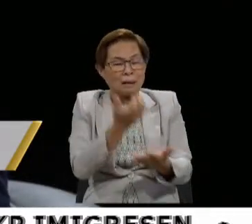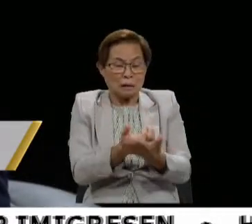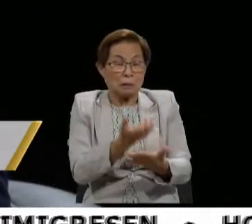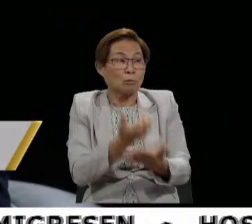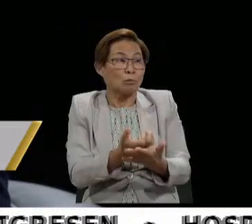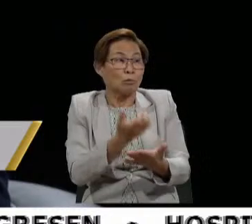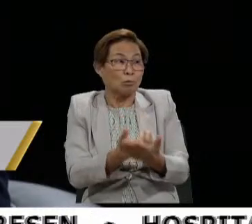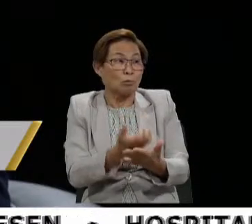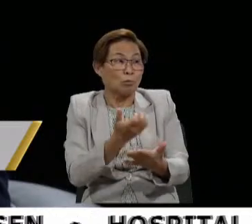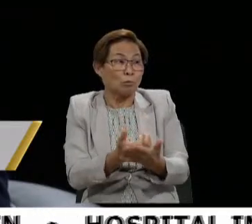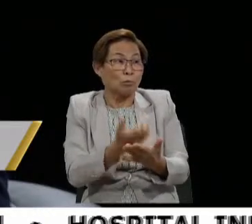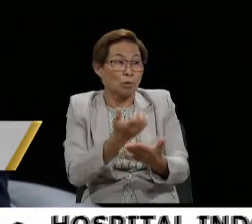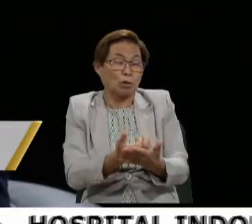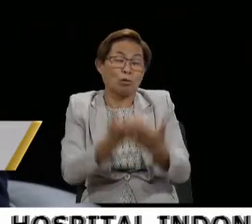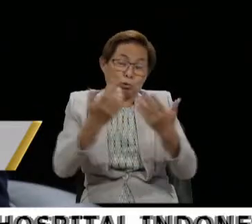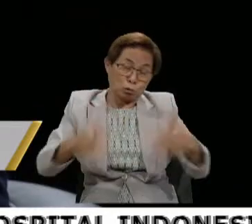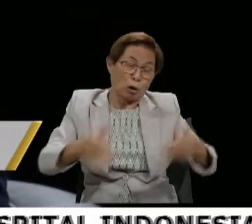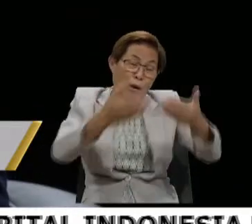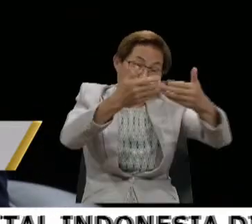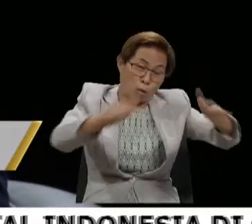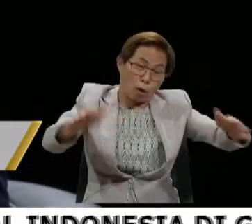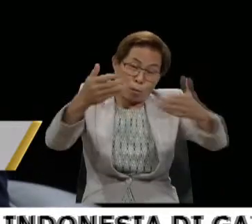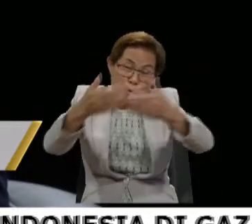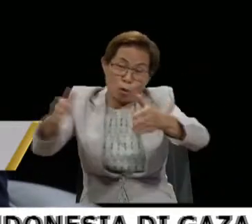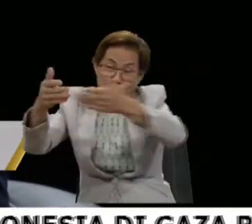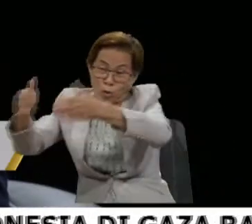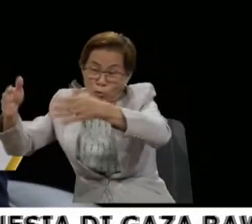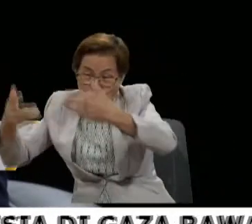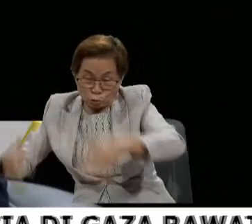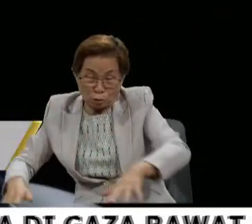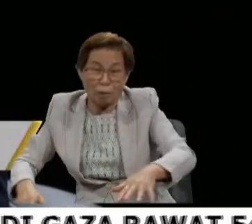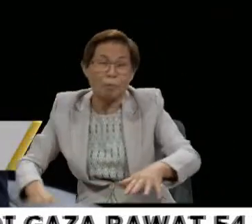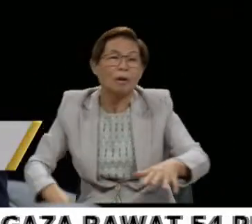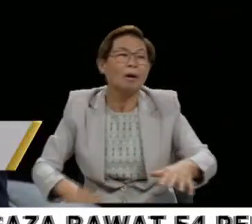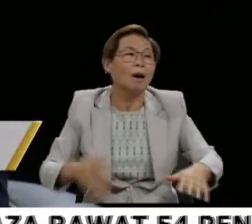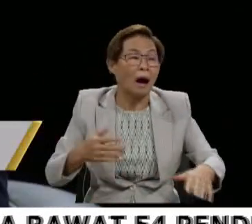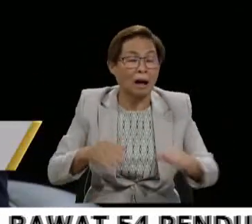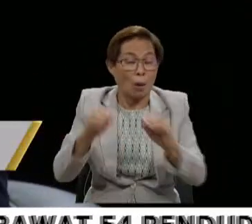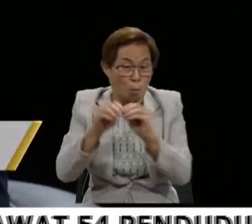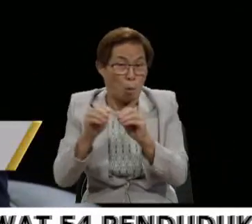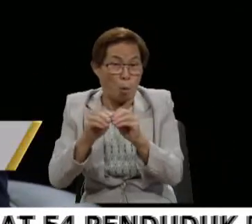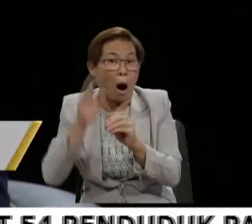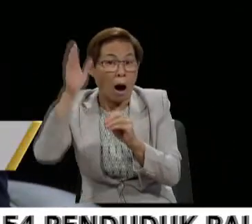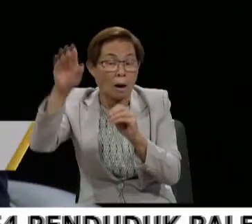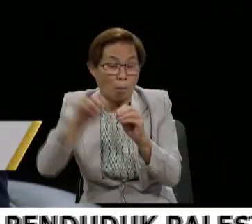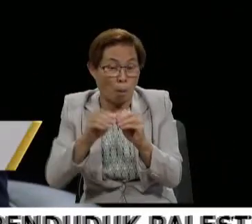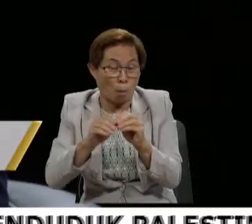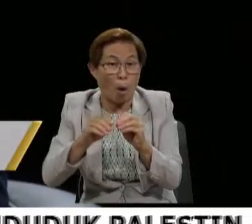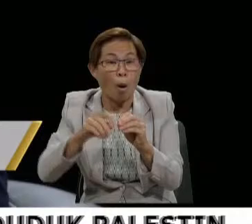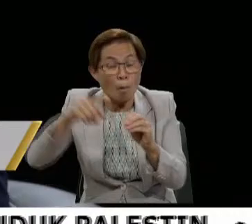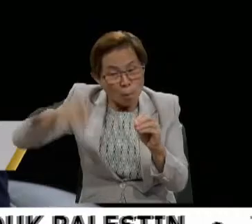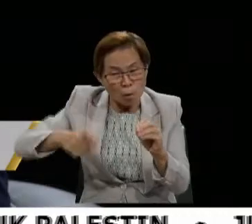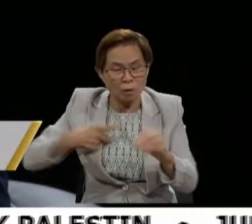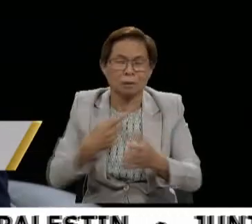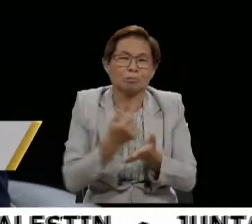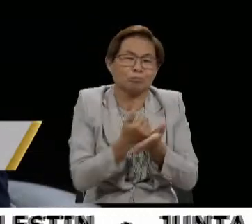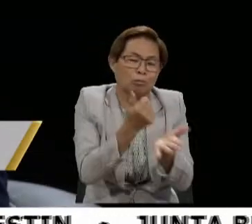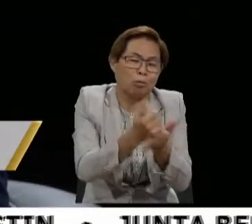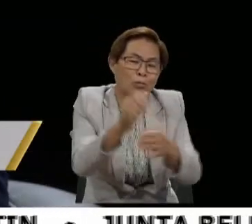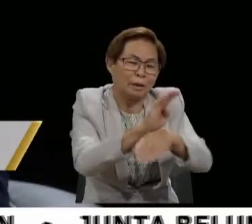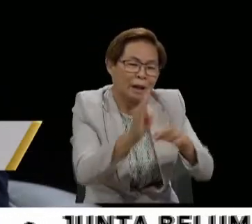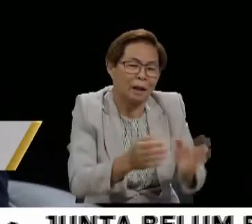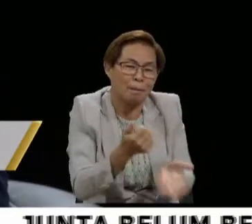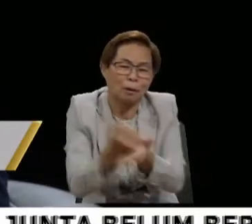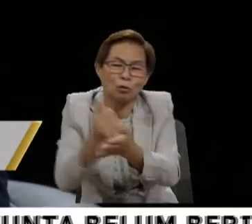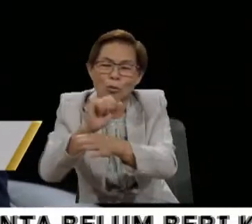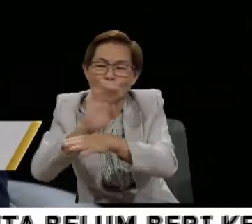pun dibuka ya kita kita jangkakan akan meningkat keperluan untuk kita membantu peniaga-peniaga